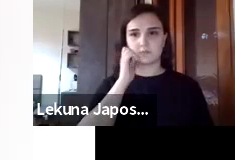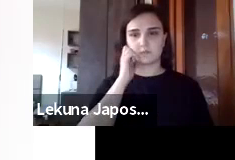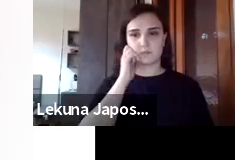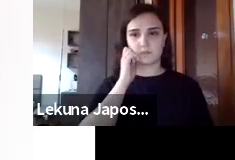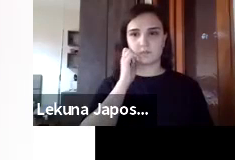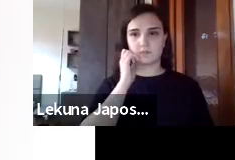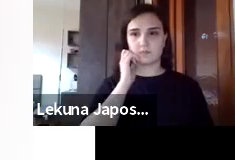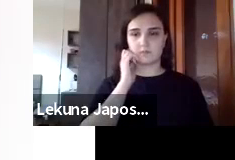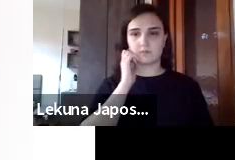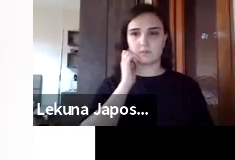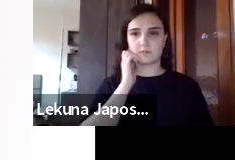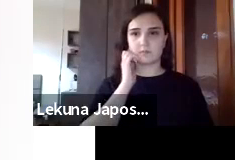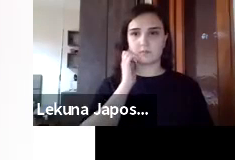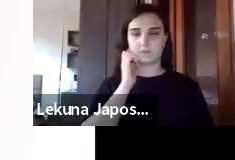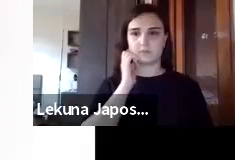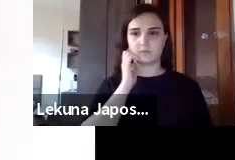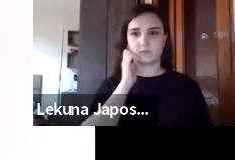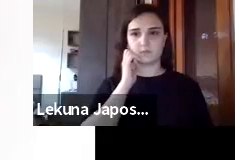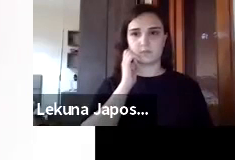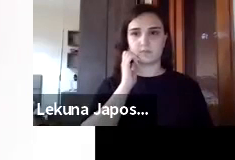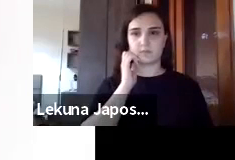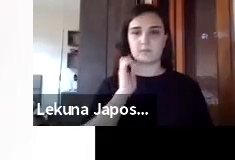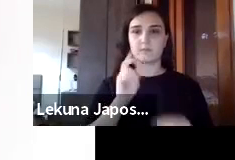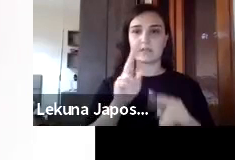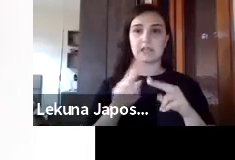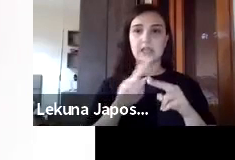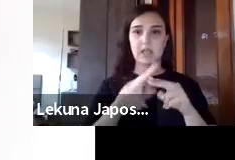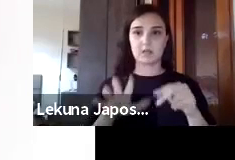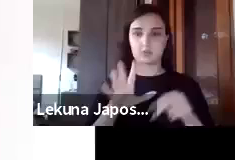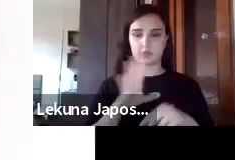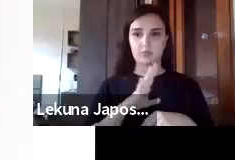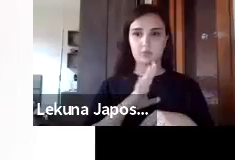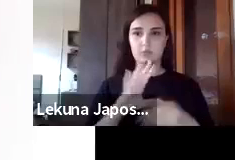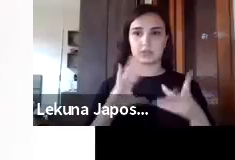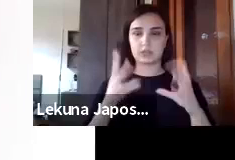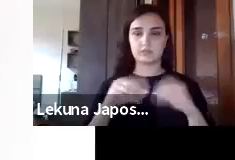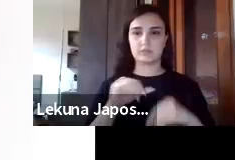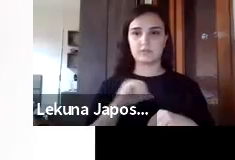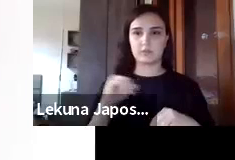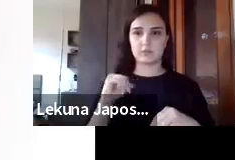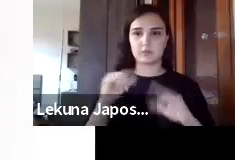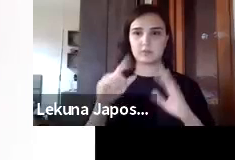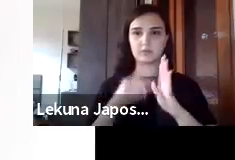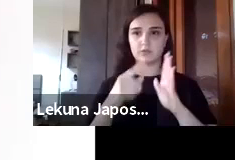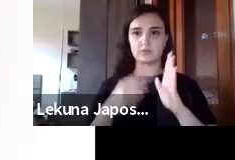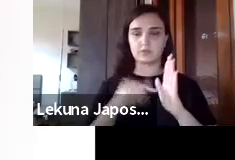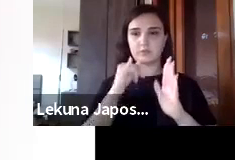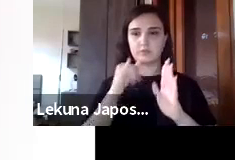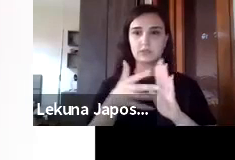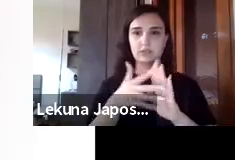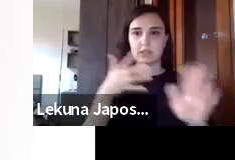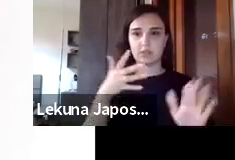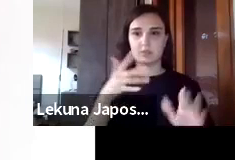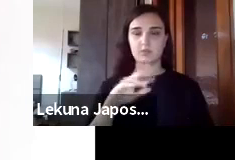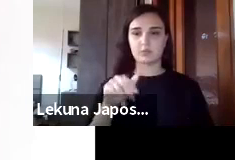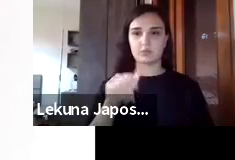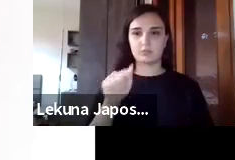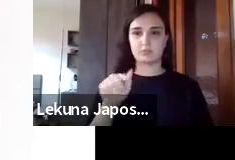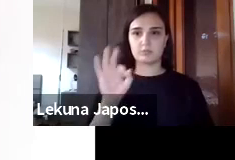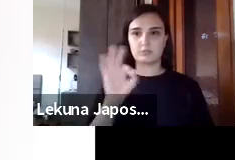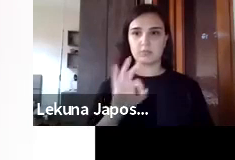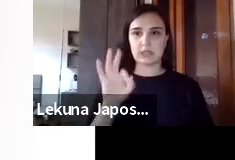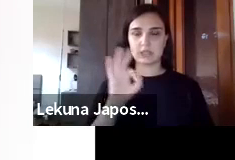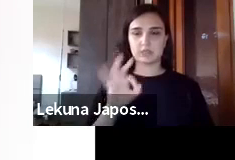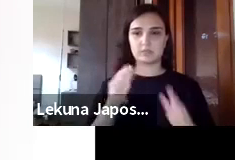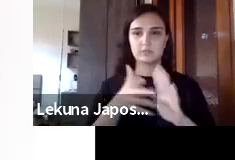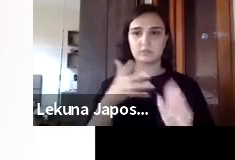აი იმდენად დაკარგული ქონდა საერთოდ, რომ თვითონ შეკითხვა ვერ გაიგო და მაგაზე